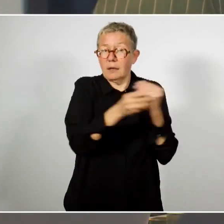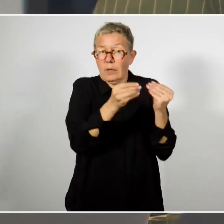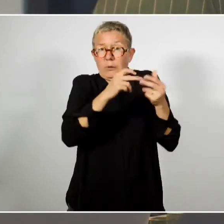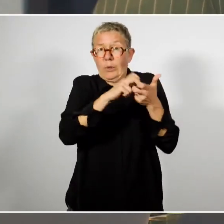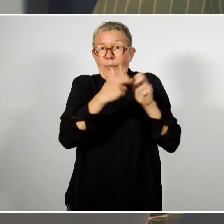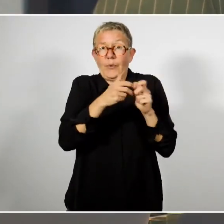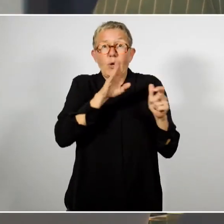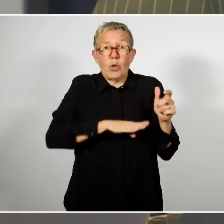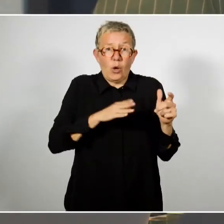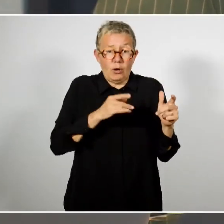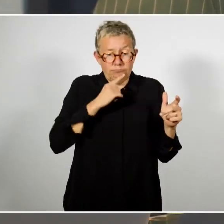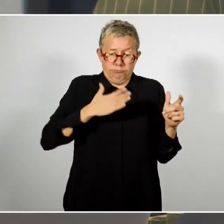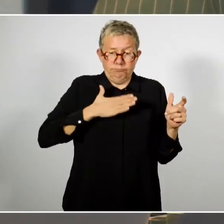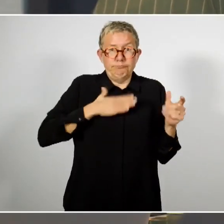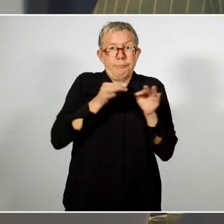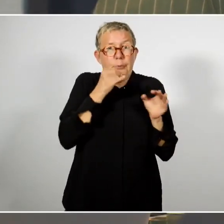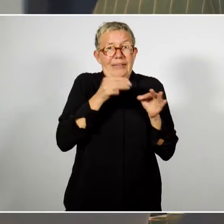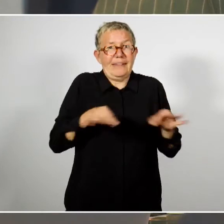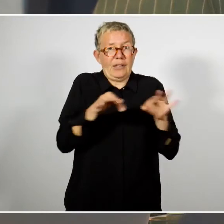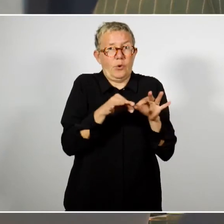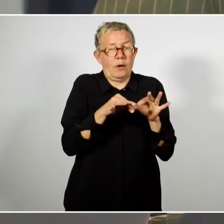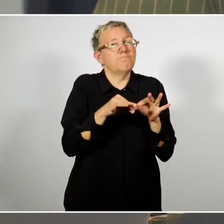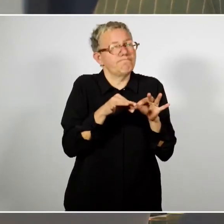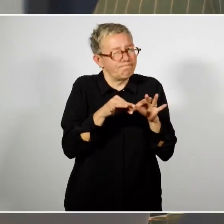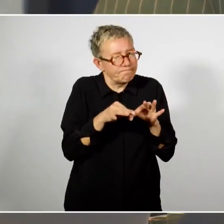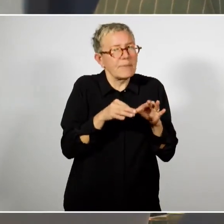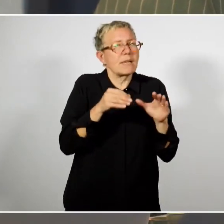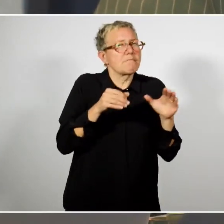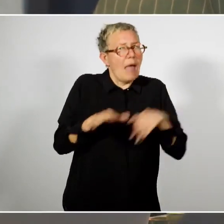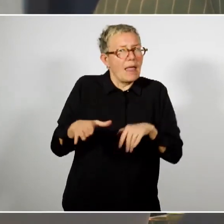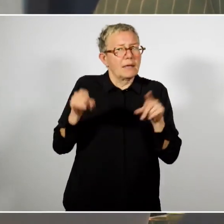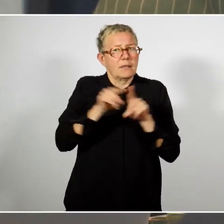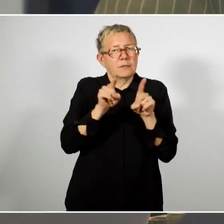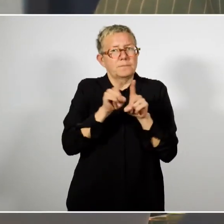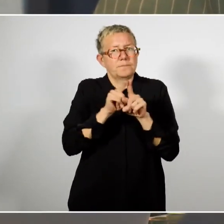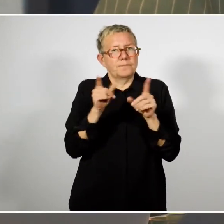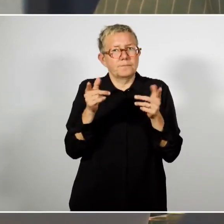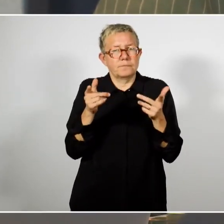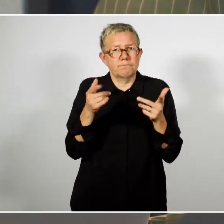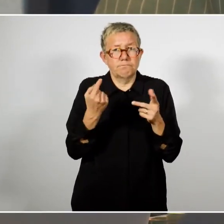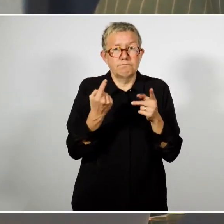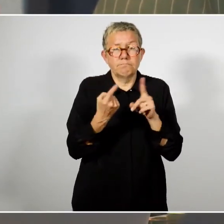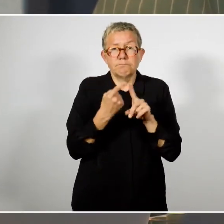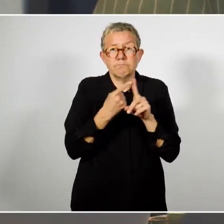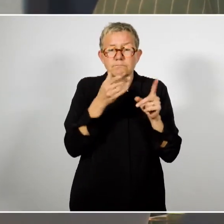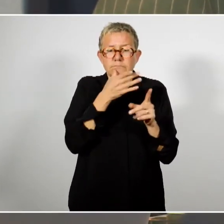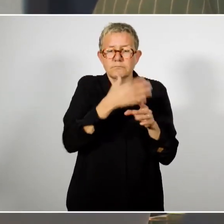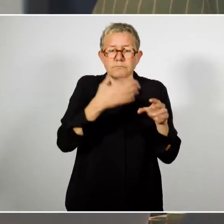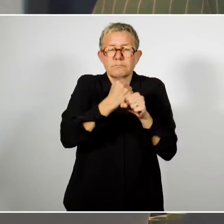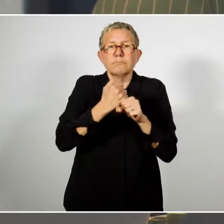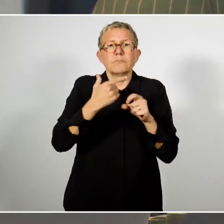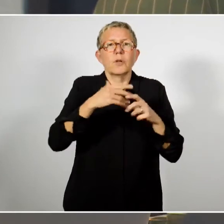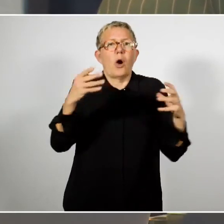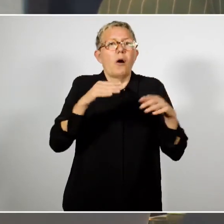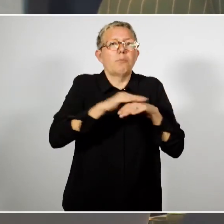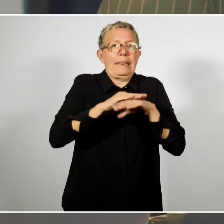au-delà de sa petite assise géographique. Et pour autant, il est vain d'opposer les échelles. La mise en œuvre de ces grandes politiques thématiques,